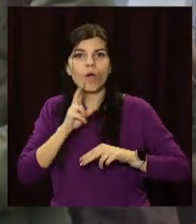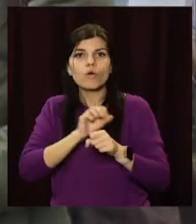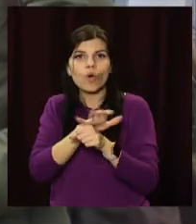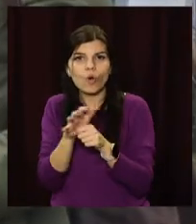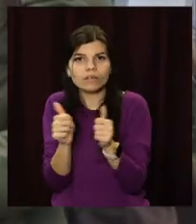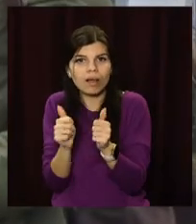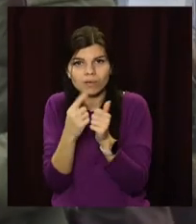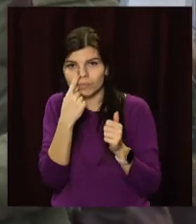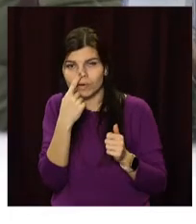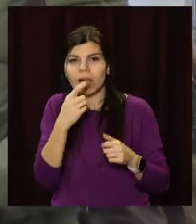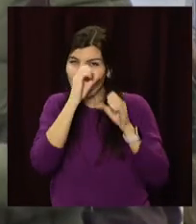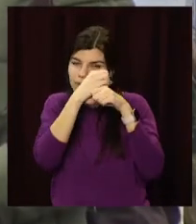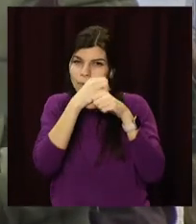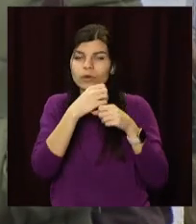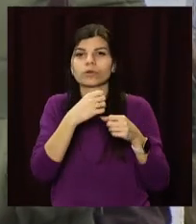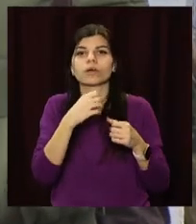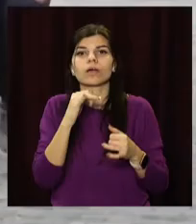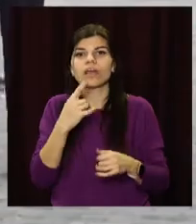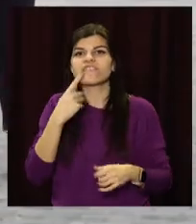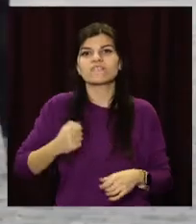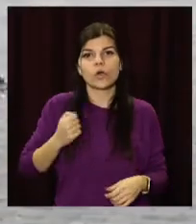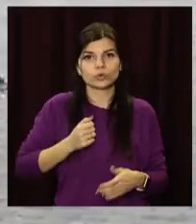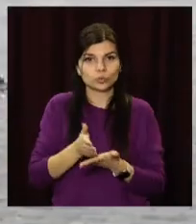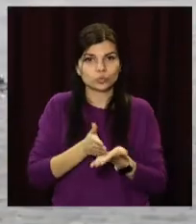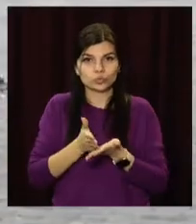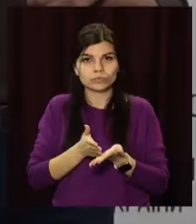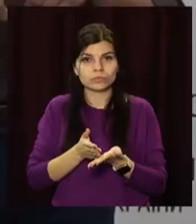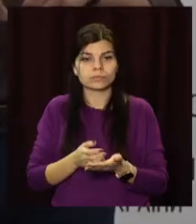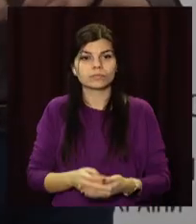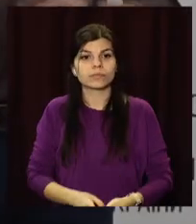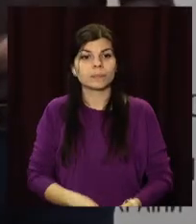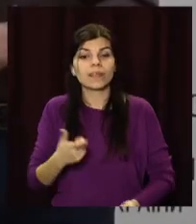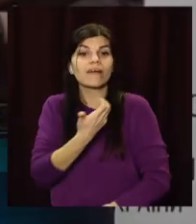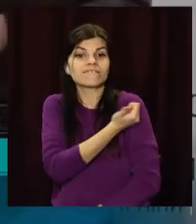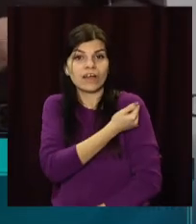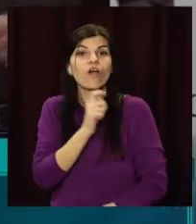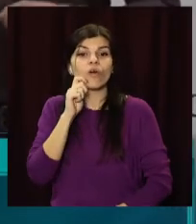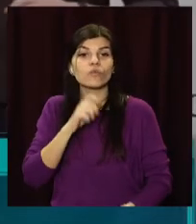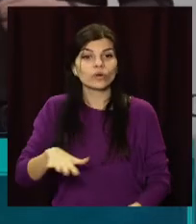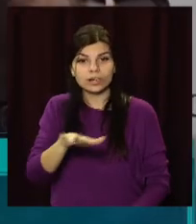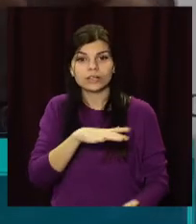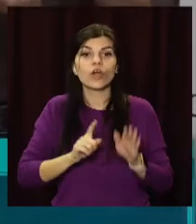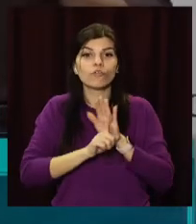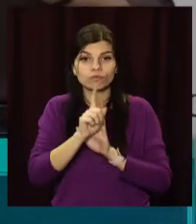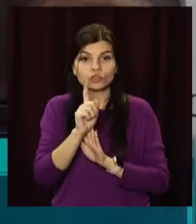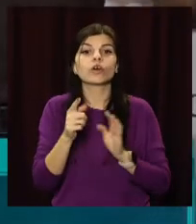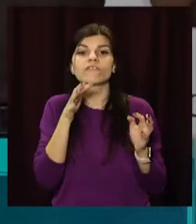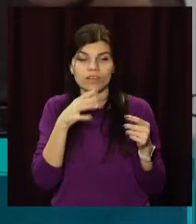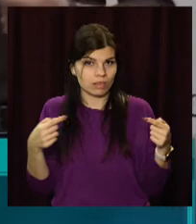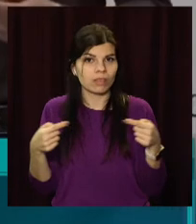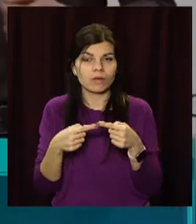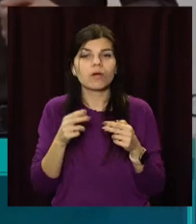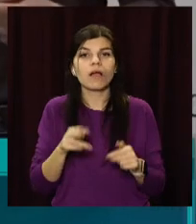хворими, фахівці лабораторії, а також військовослужбовці. Вакцинація в країні почнеться вчасно. Як ми